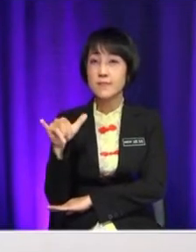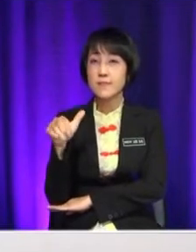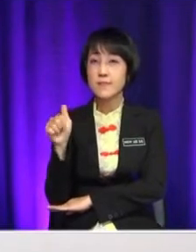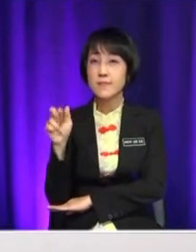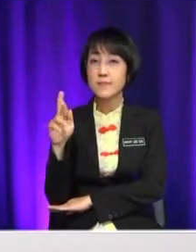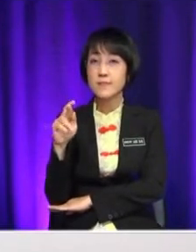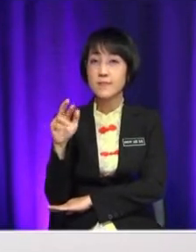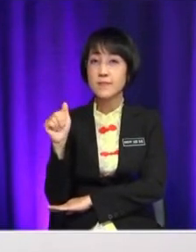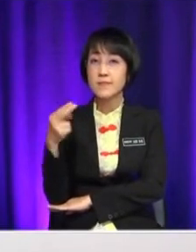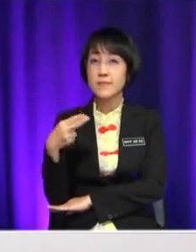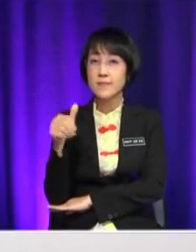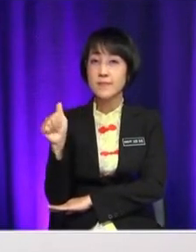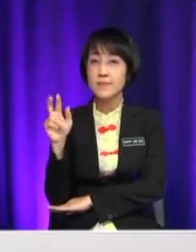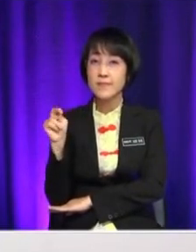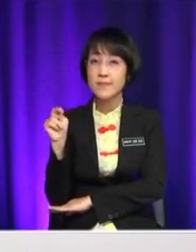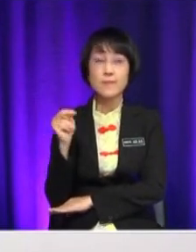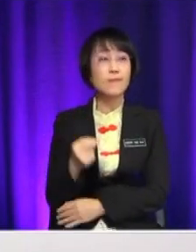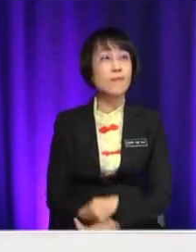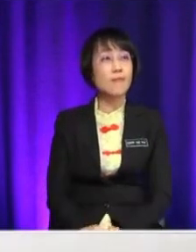Okay, Azlina.